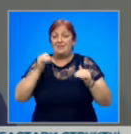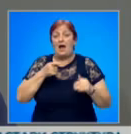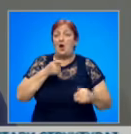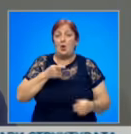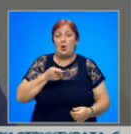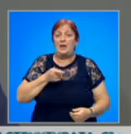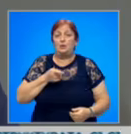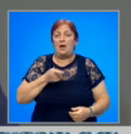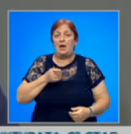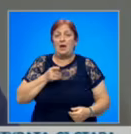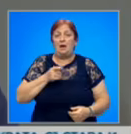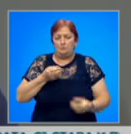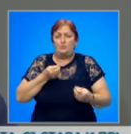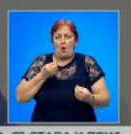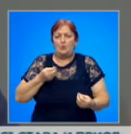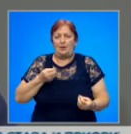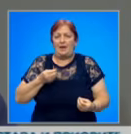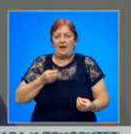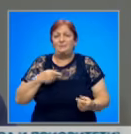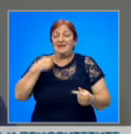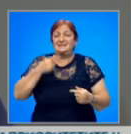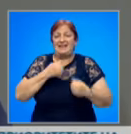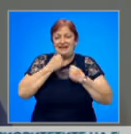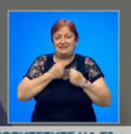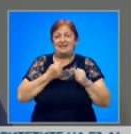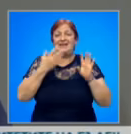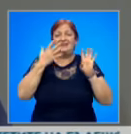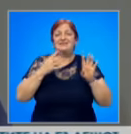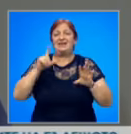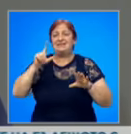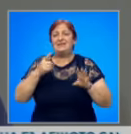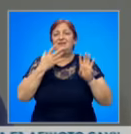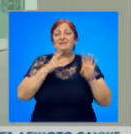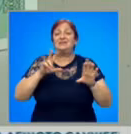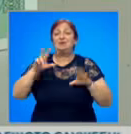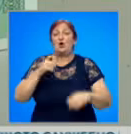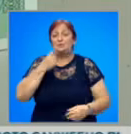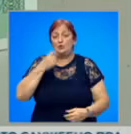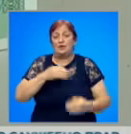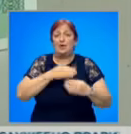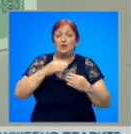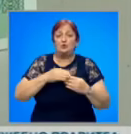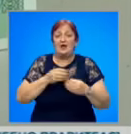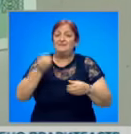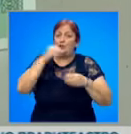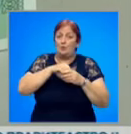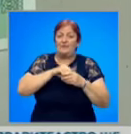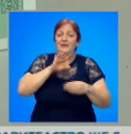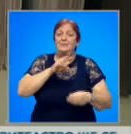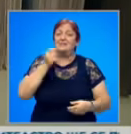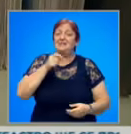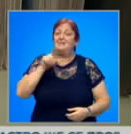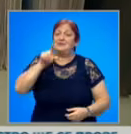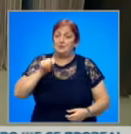което е безпрецедентно след кризата 97-98 година. Продължаване на добавките от 50 лева